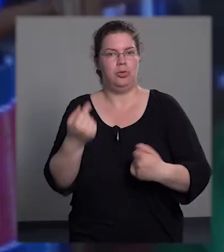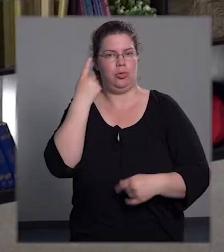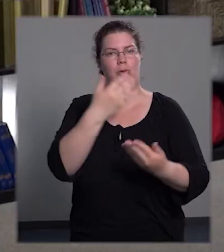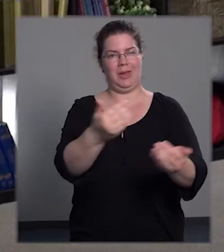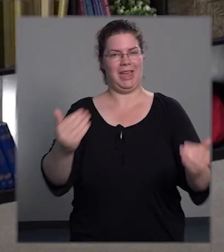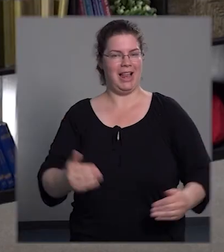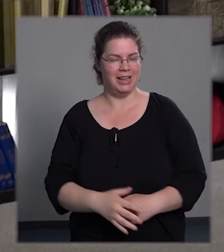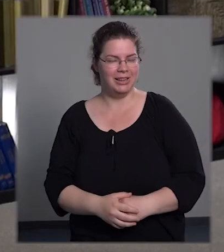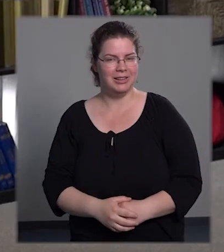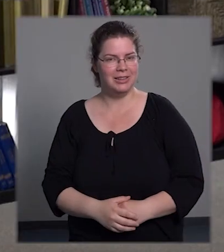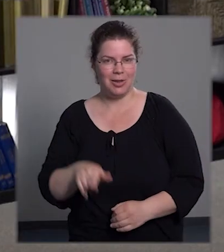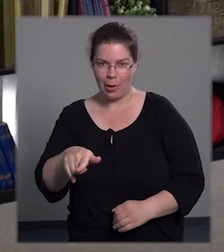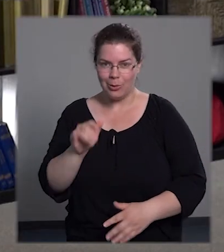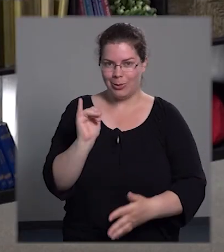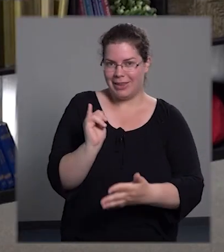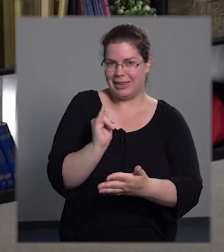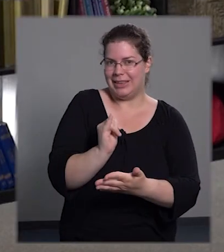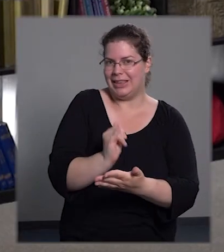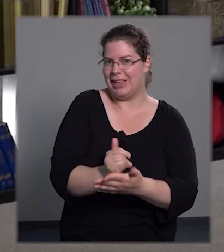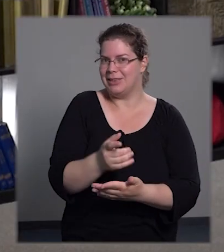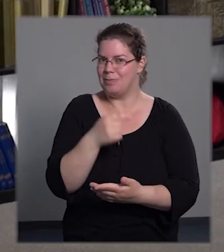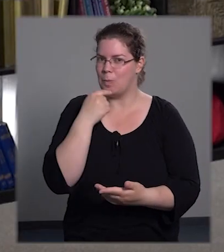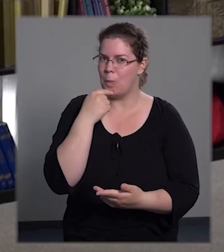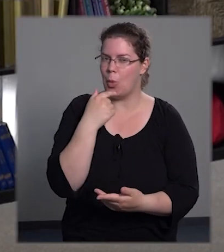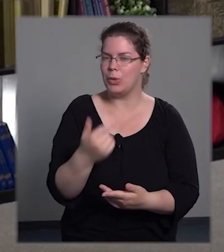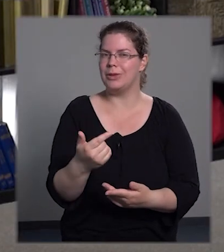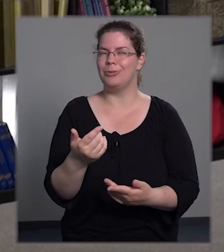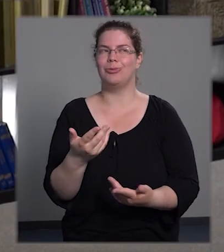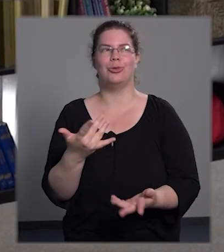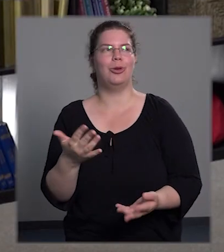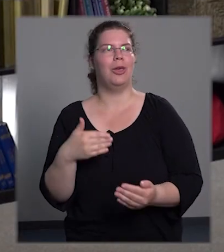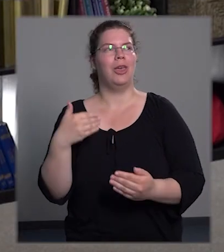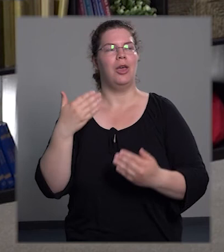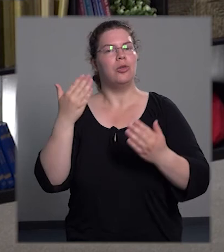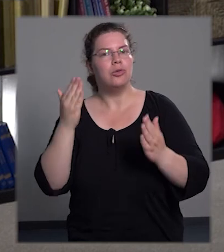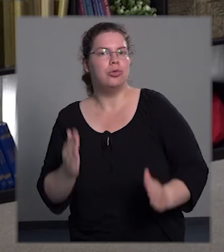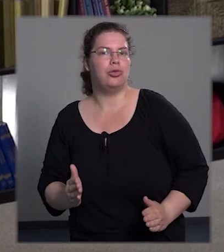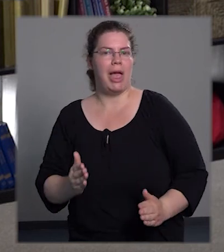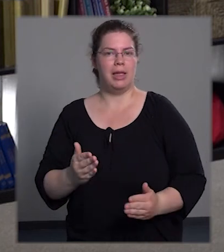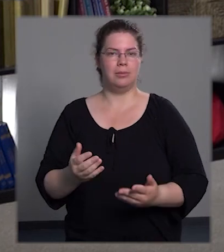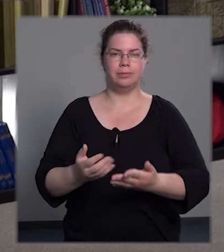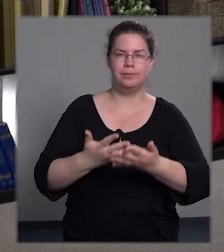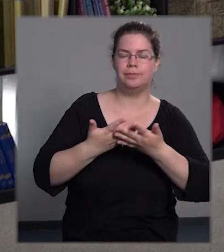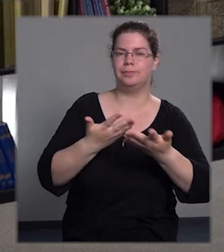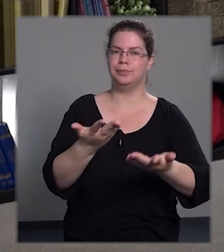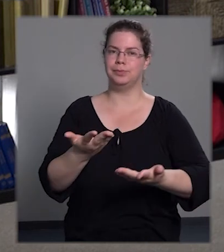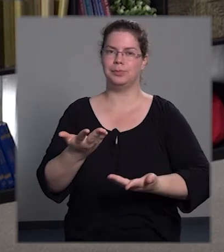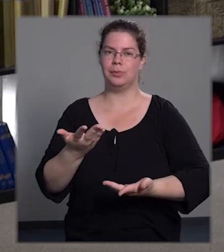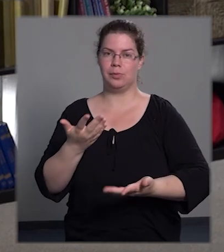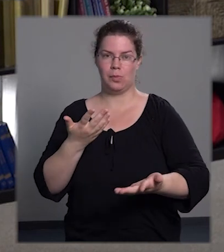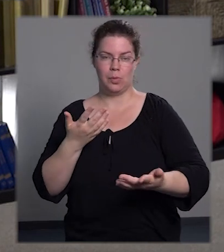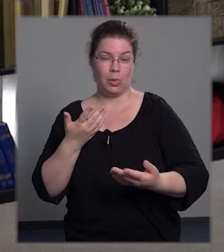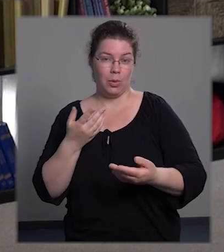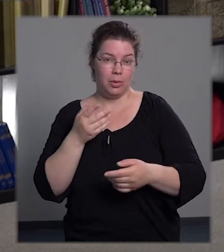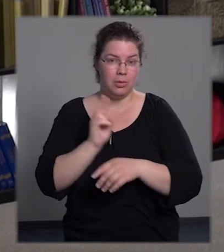Tehát tulajdonképpen ő egy igazi, mondhatjuk azt, hogy külsejére, megjelenésére ügyelő művésznő